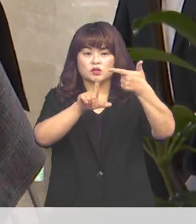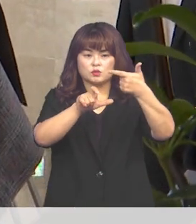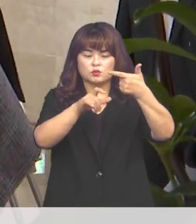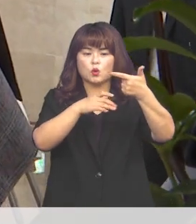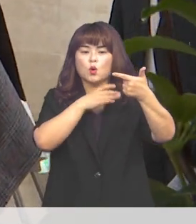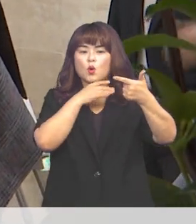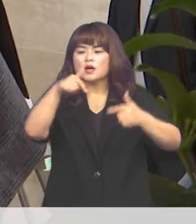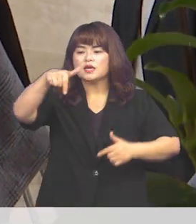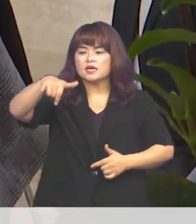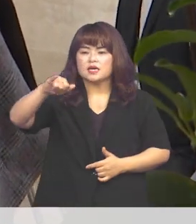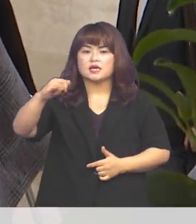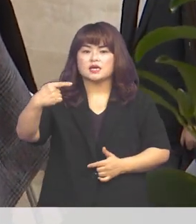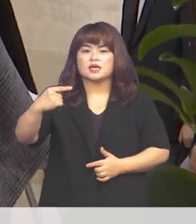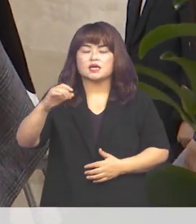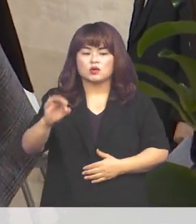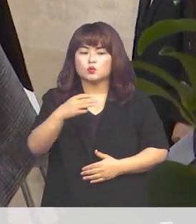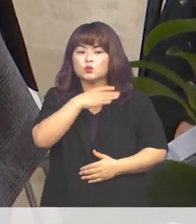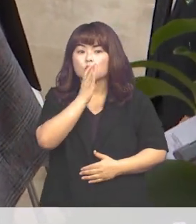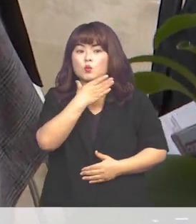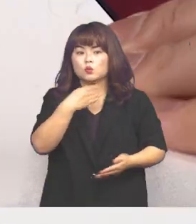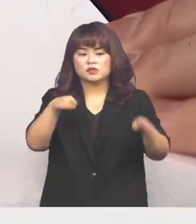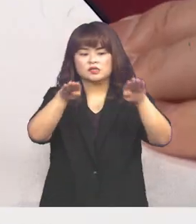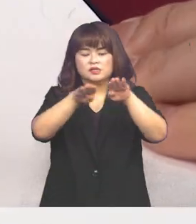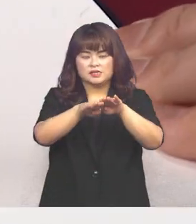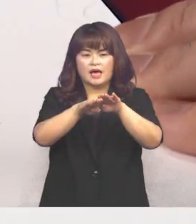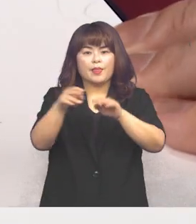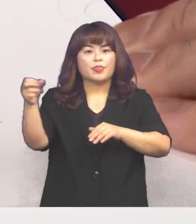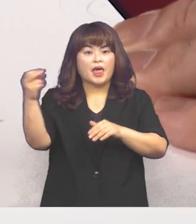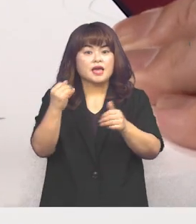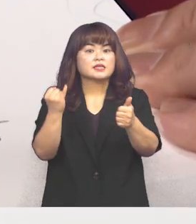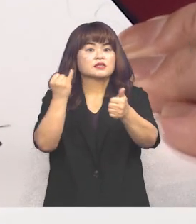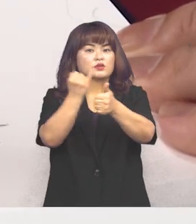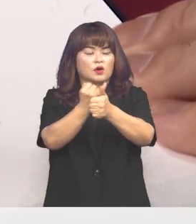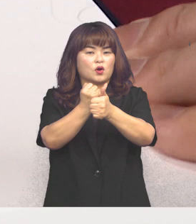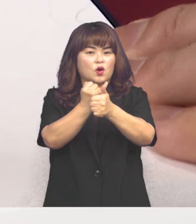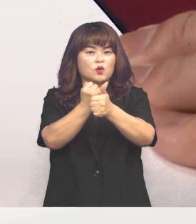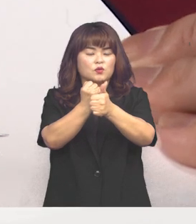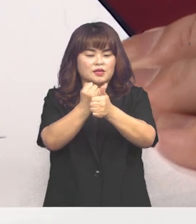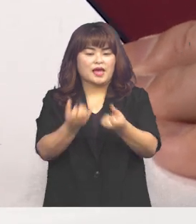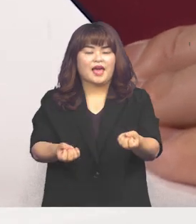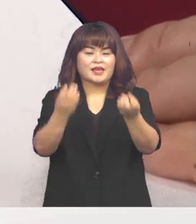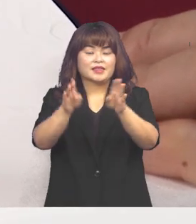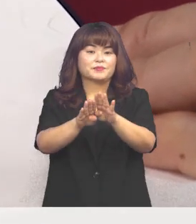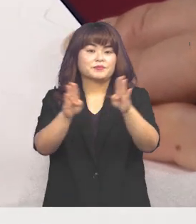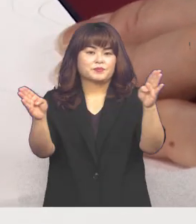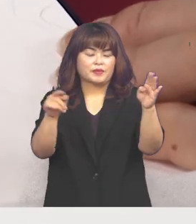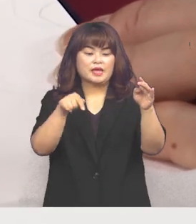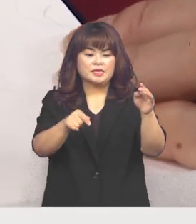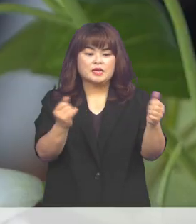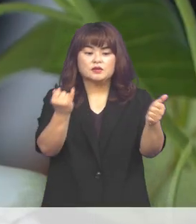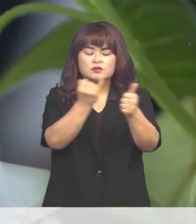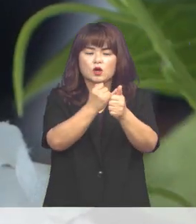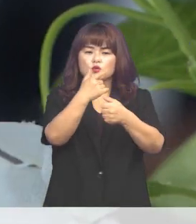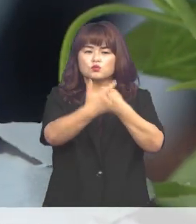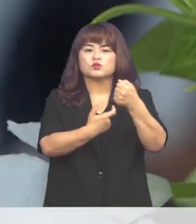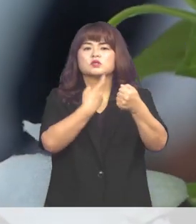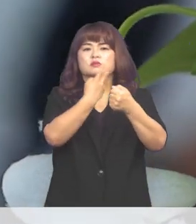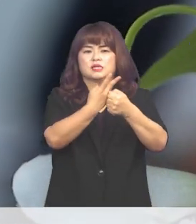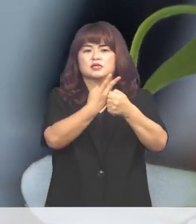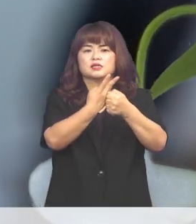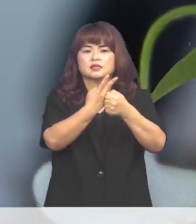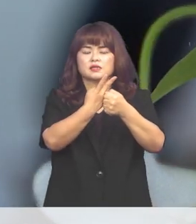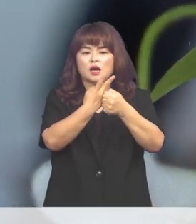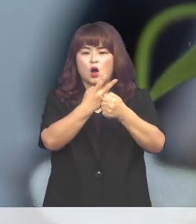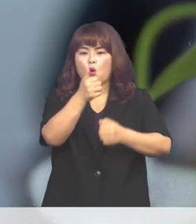15일 기흥 노인복지관 강당에서 리마인드 웨딩 황혼의 프로포즈 행사가 열렸습니다. 행사에는 올해 결혼